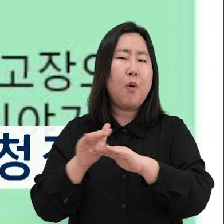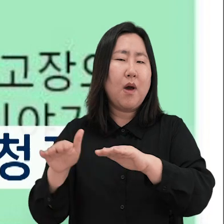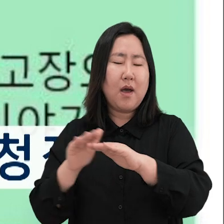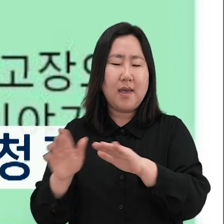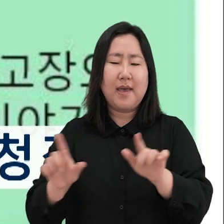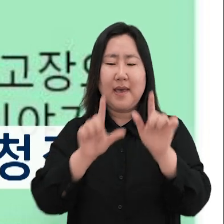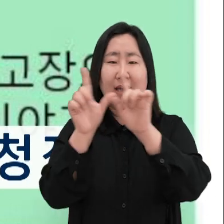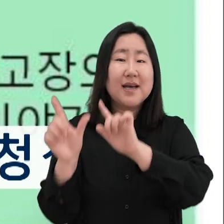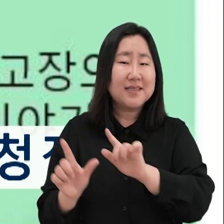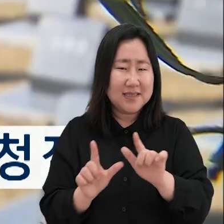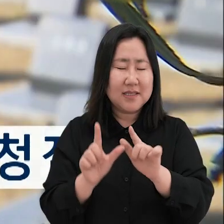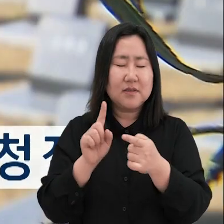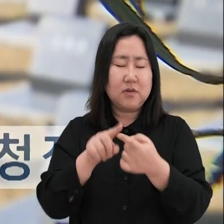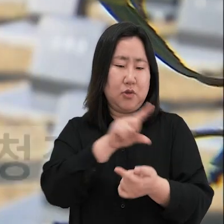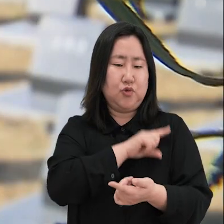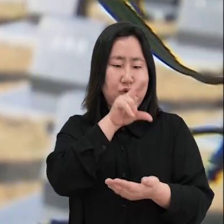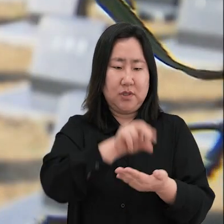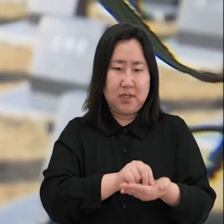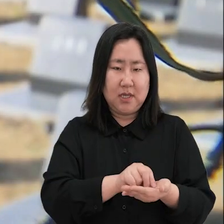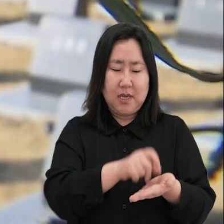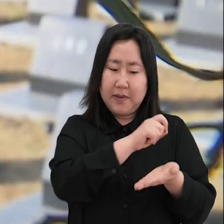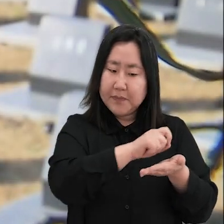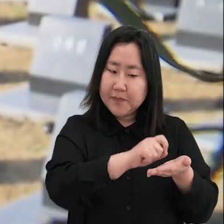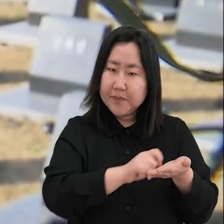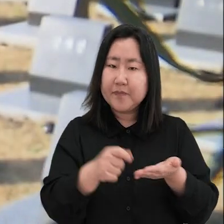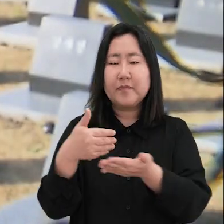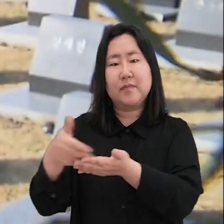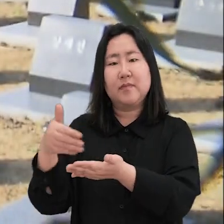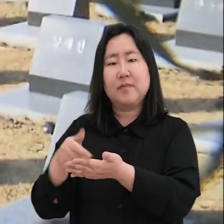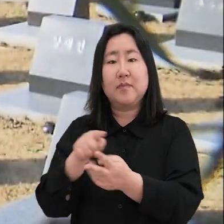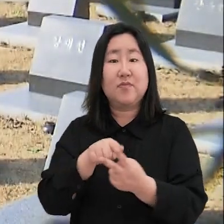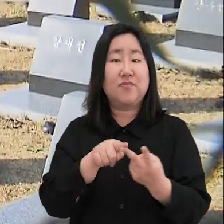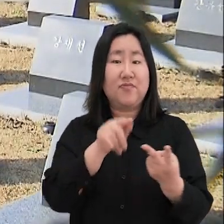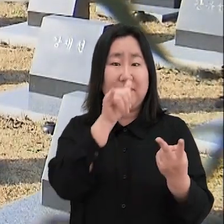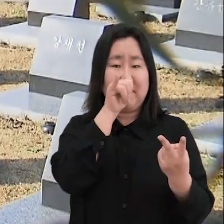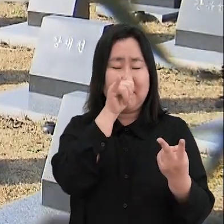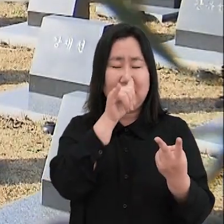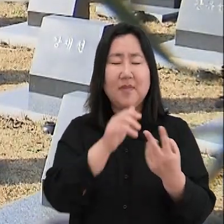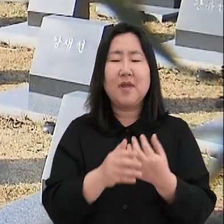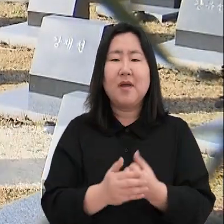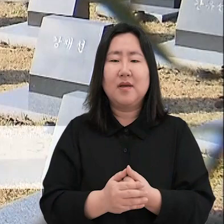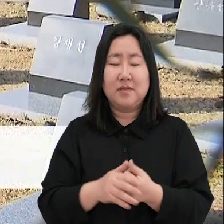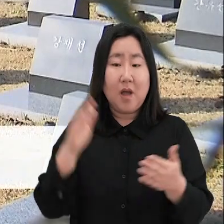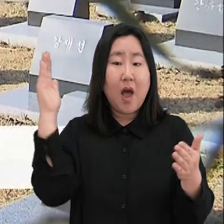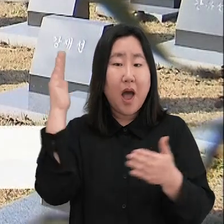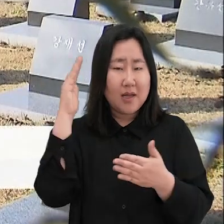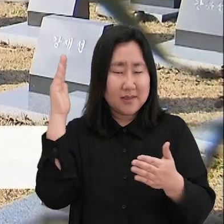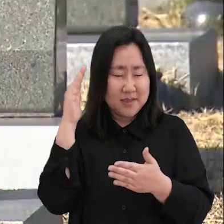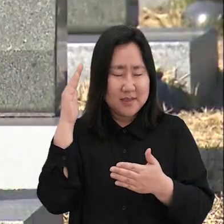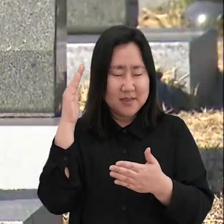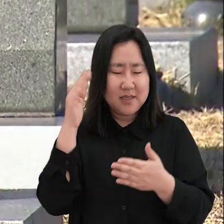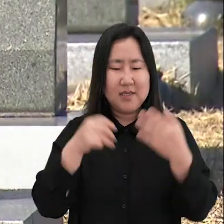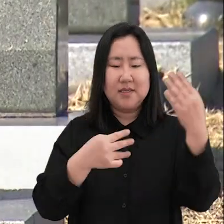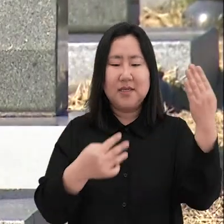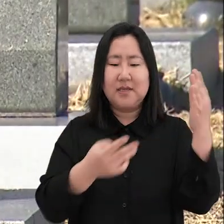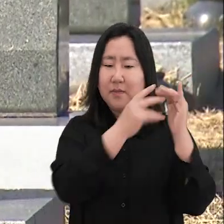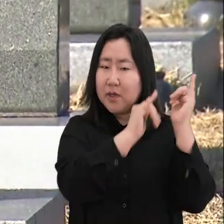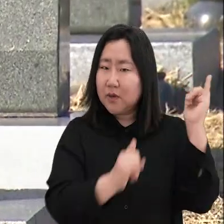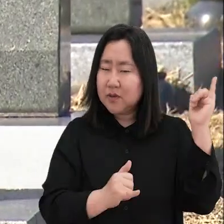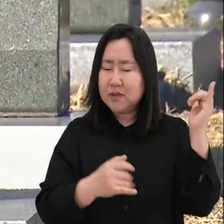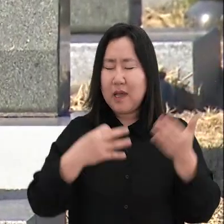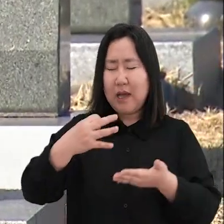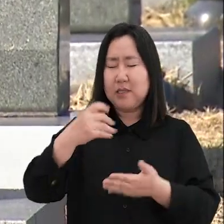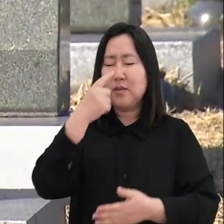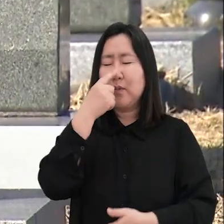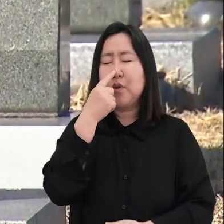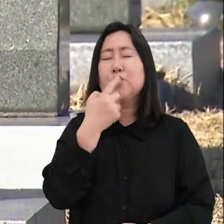문예와 미술 두 개 분야로 진행되고 있는데요 미래세대인 지역 학생들이 사삼의 역사와 가치를 배울 수